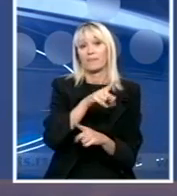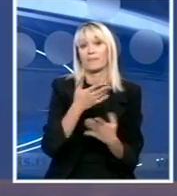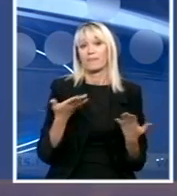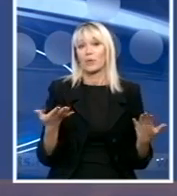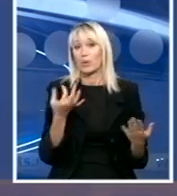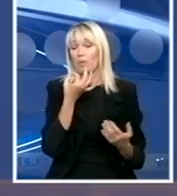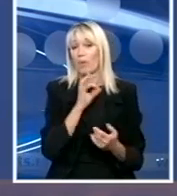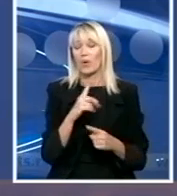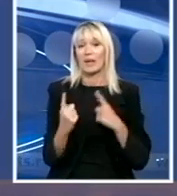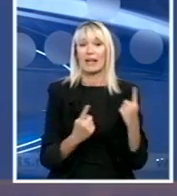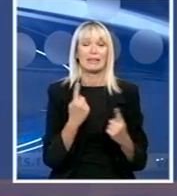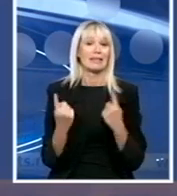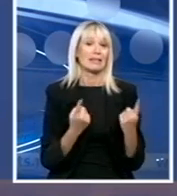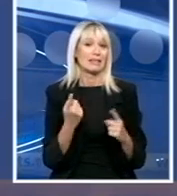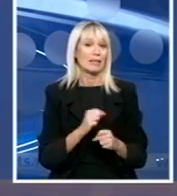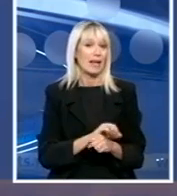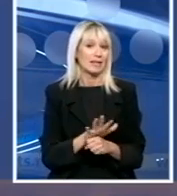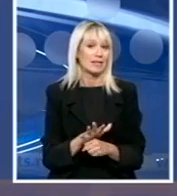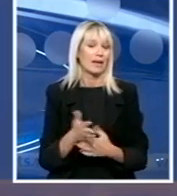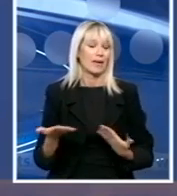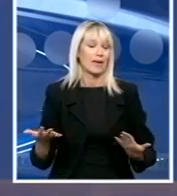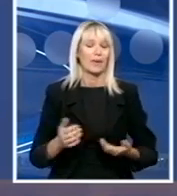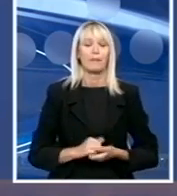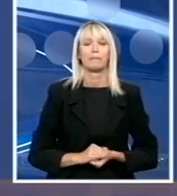do stabilizovanja epidemiološke situacije.